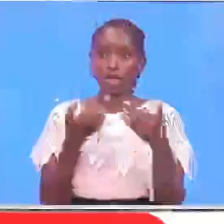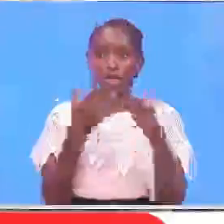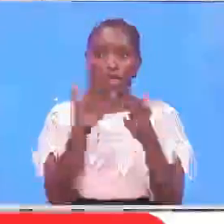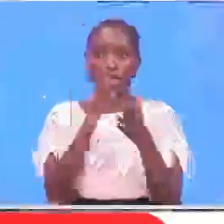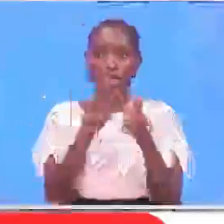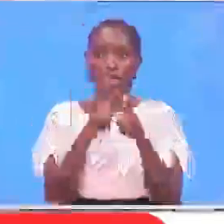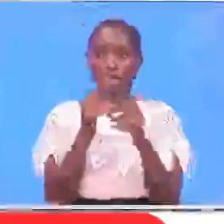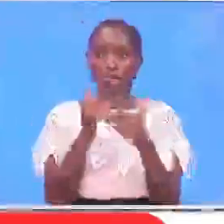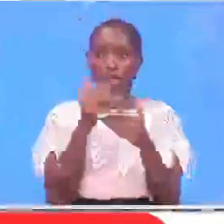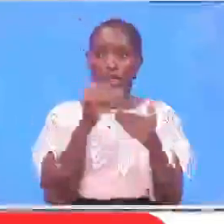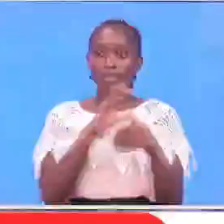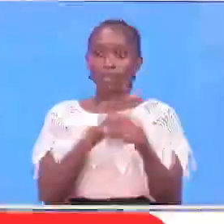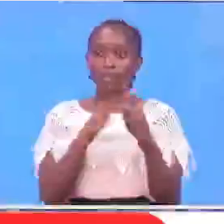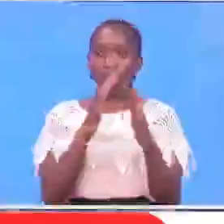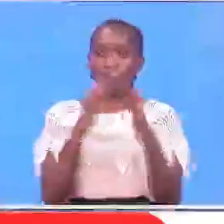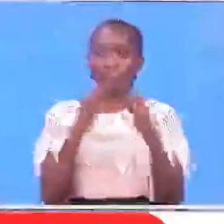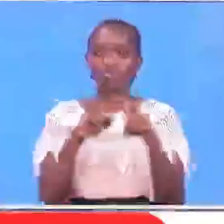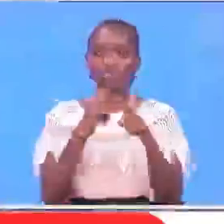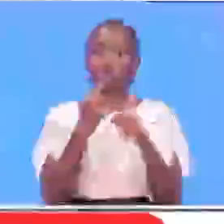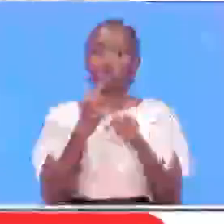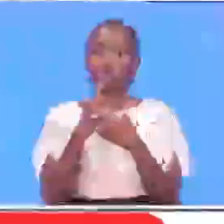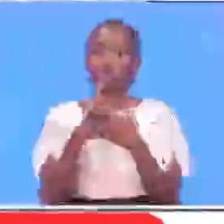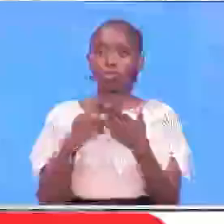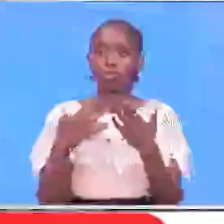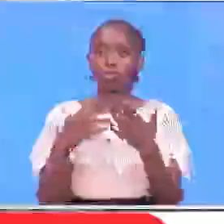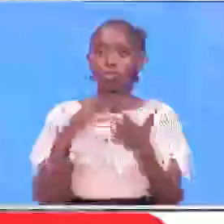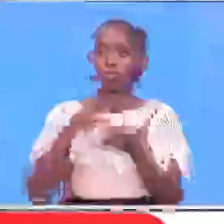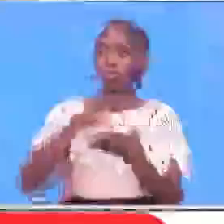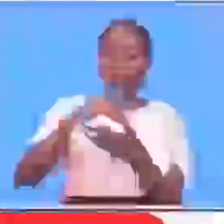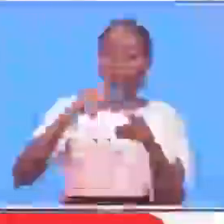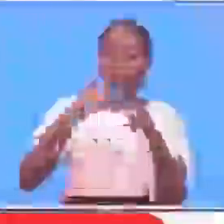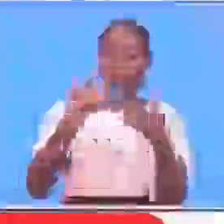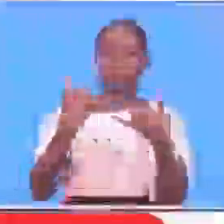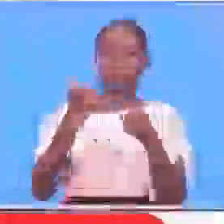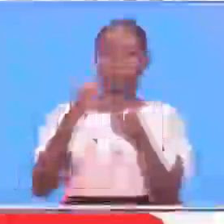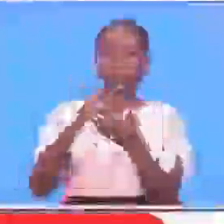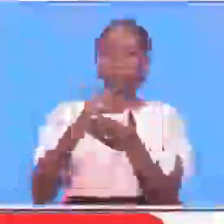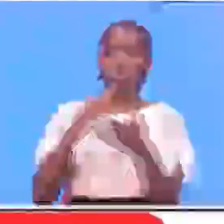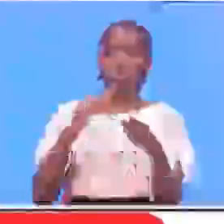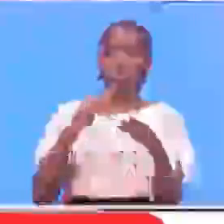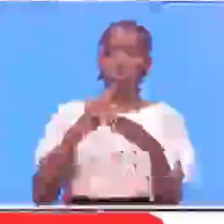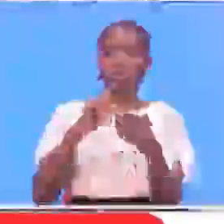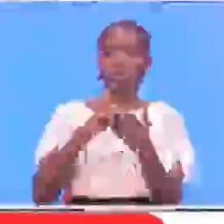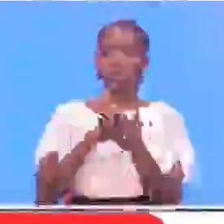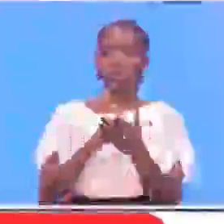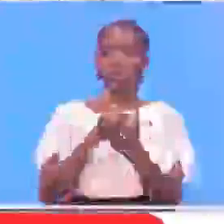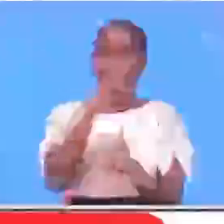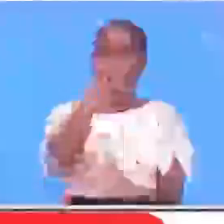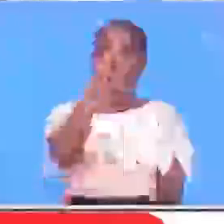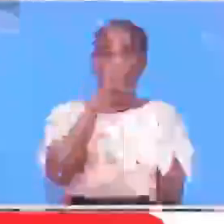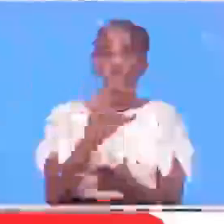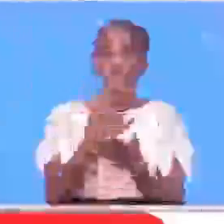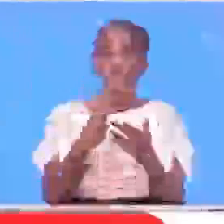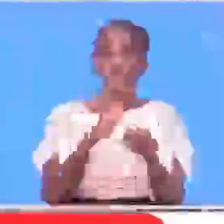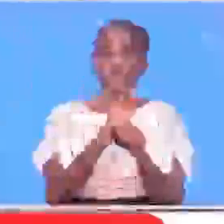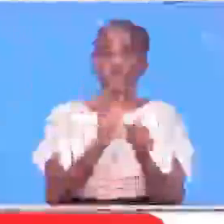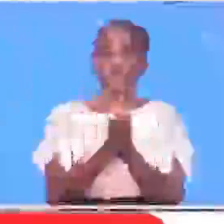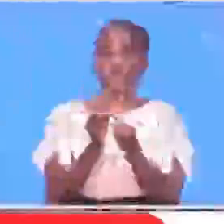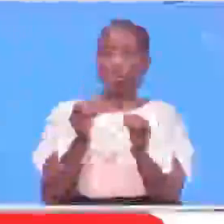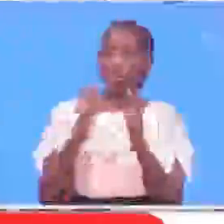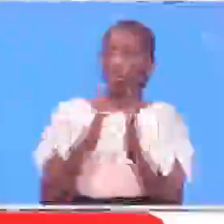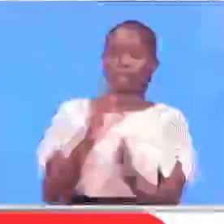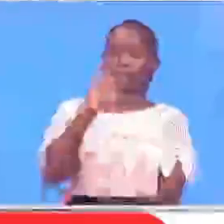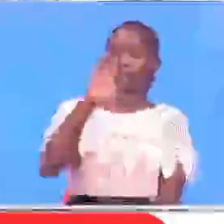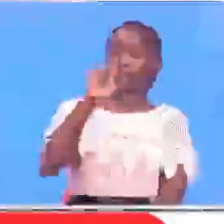kabla ya kupata mwanya wa kutoroka tayari walikuwa wamefikiwa. Katika mapambano makali kati ya maafisa wa trafiki na maafisa